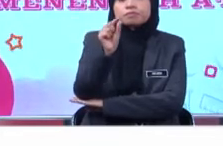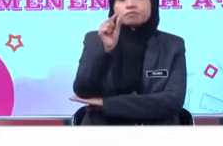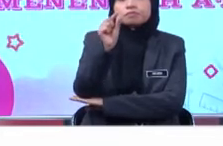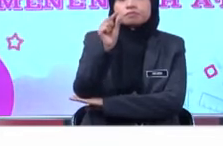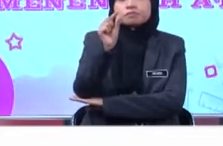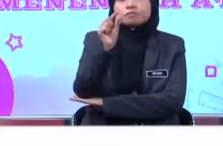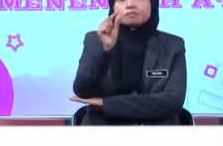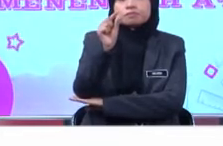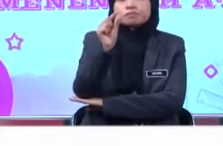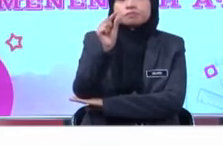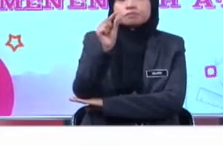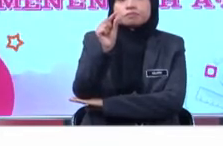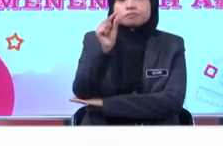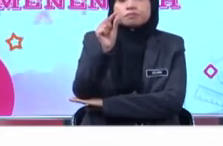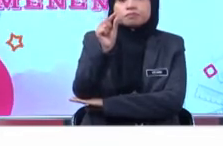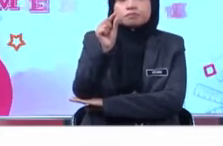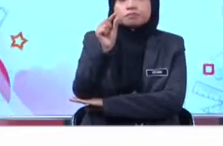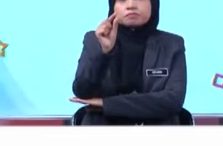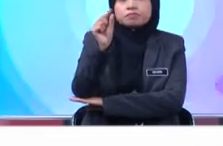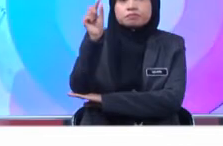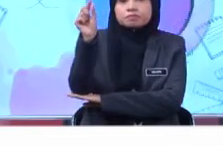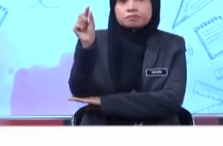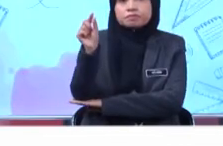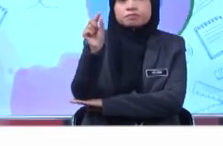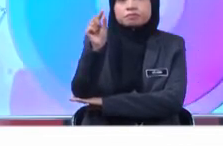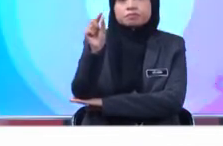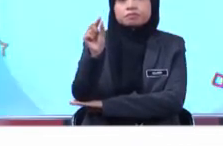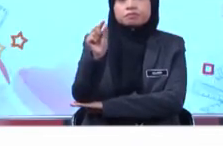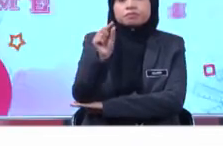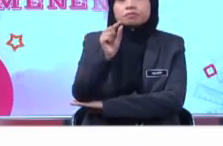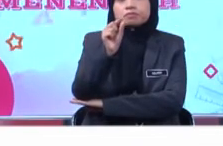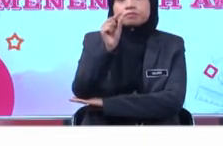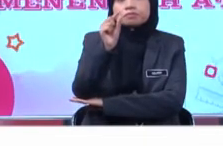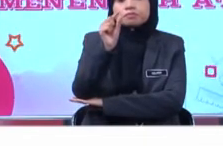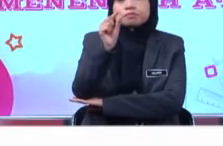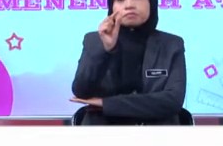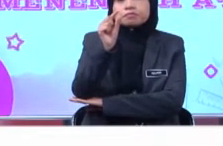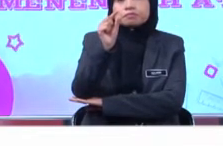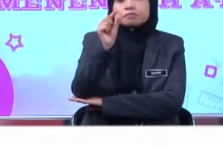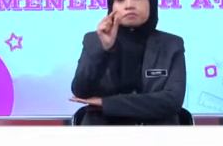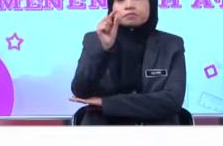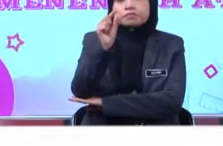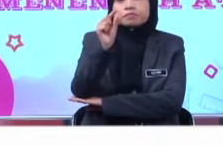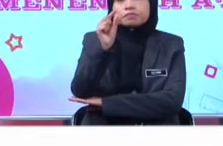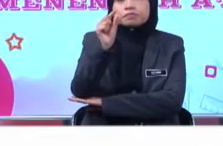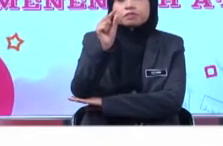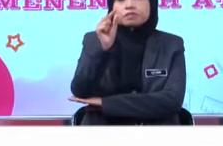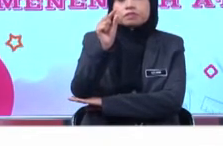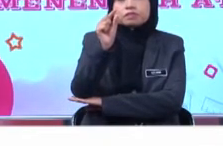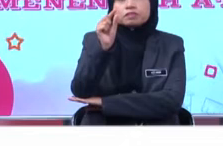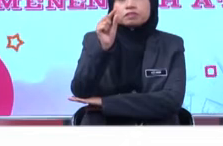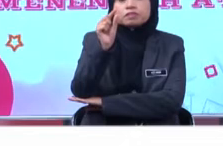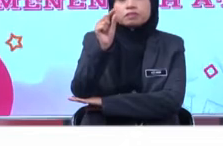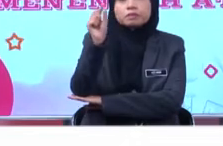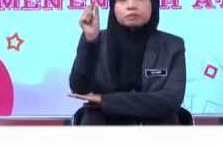awam Avil Earth we7 Bedu wynn tubedu